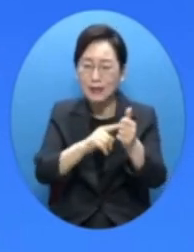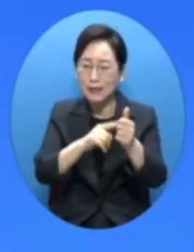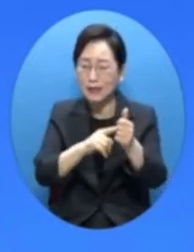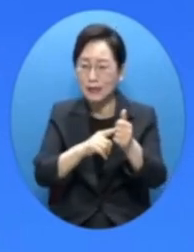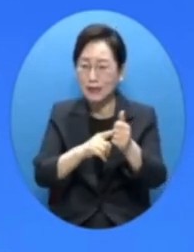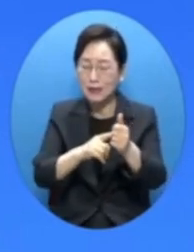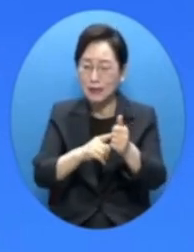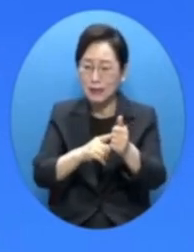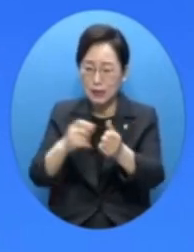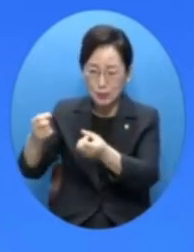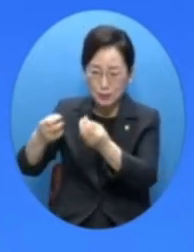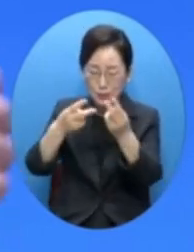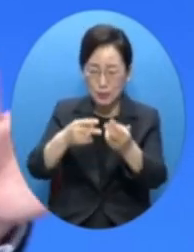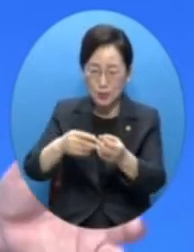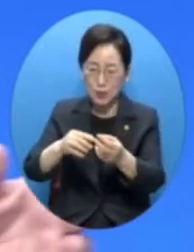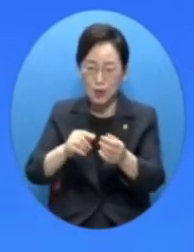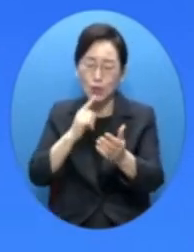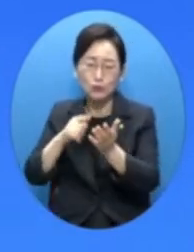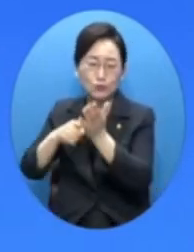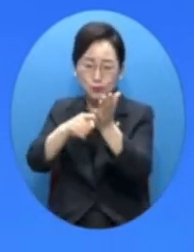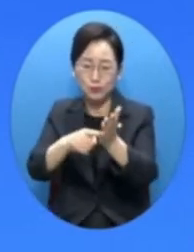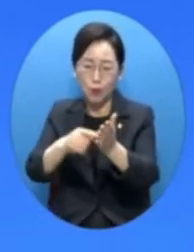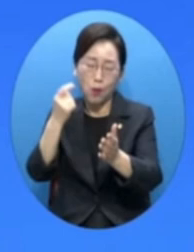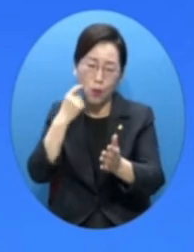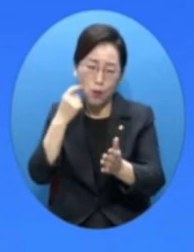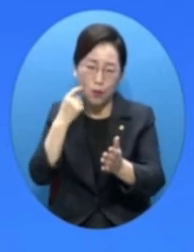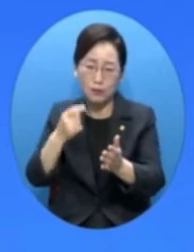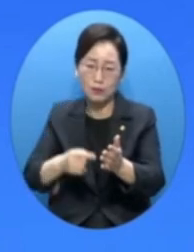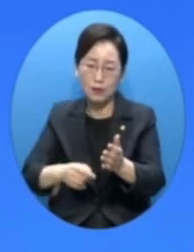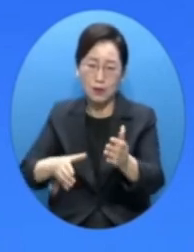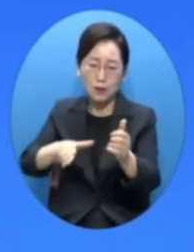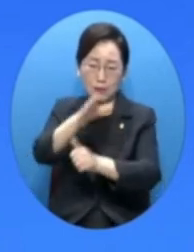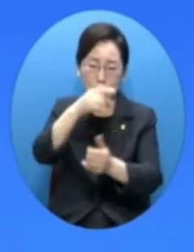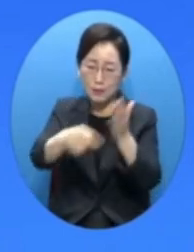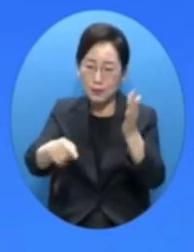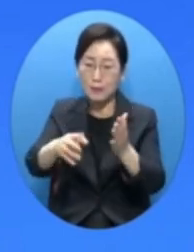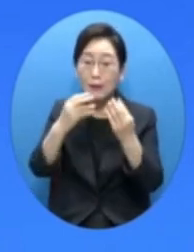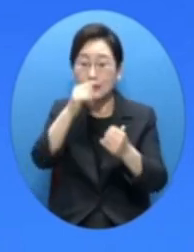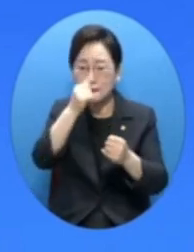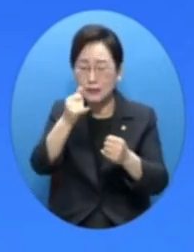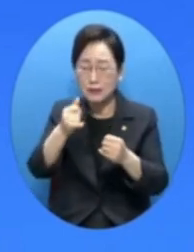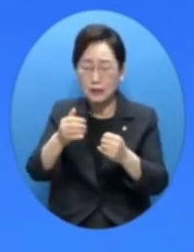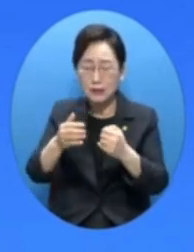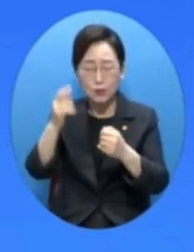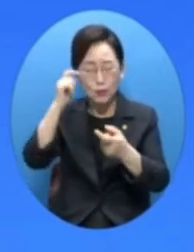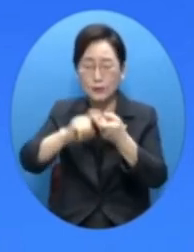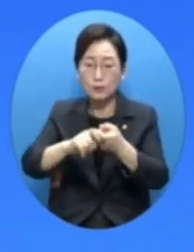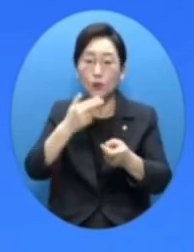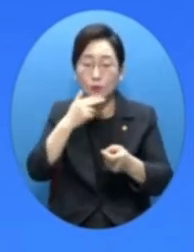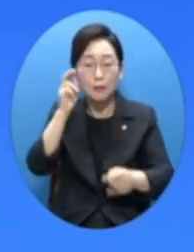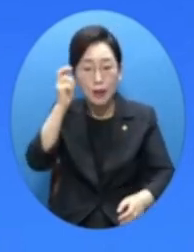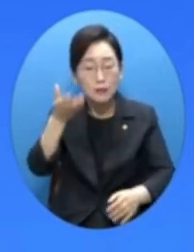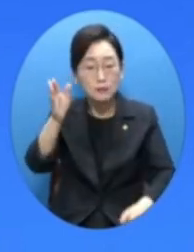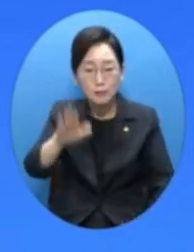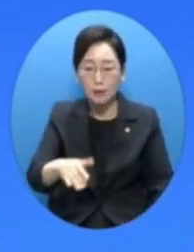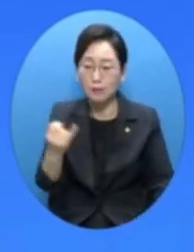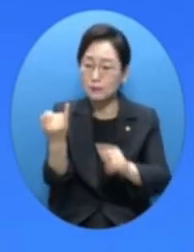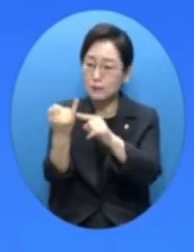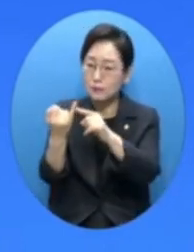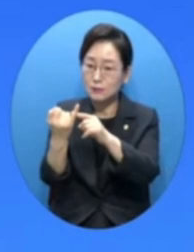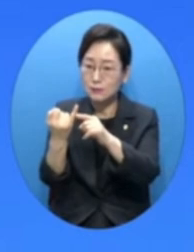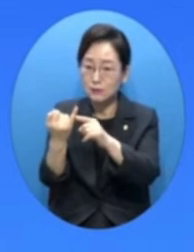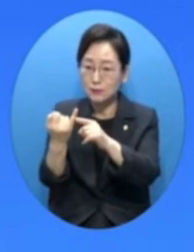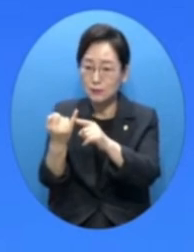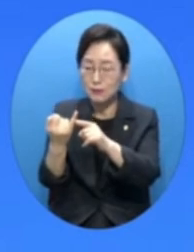또 거짓말로 피해를 입힌 분이 많기 때문에 관심을 갈 수 없습니다. 그러나 이 작은 한 자매에게 한